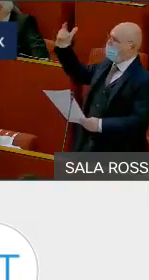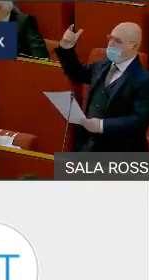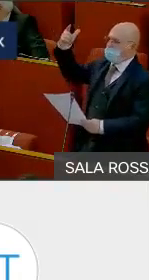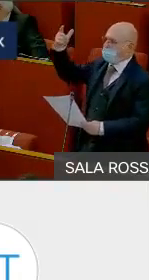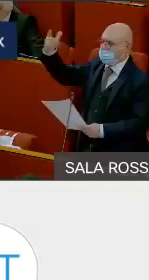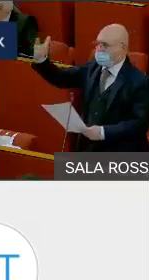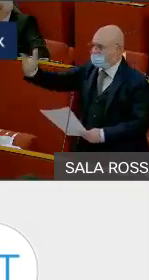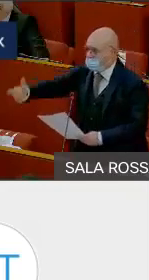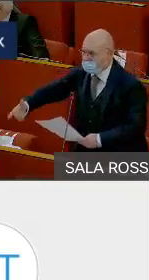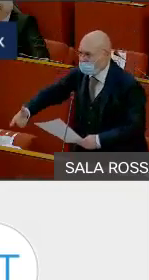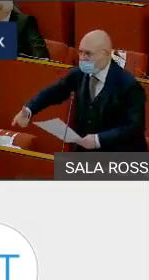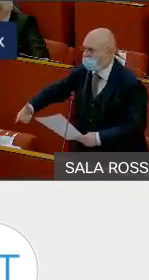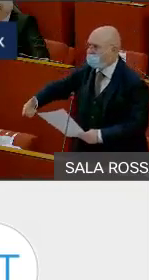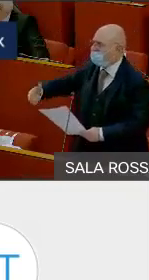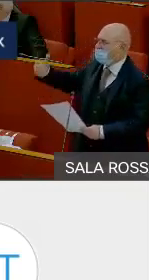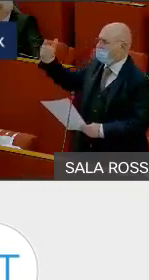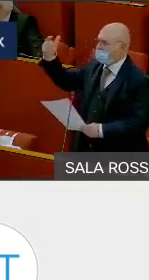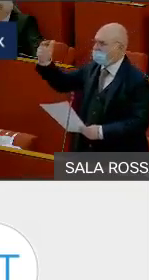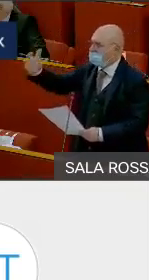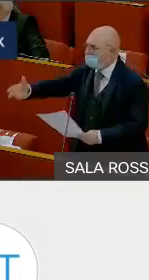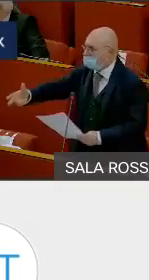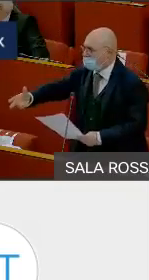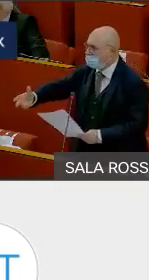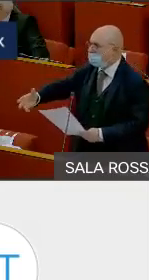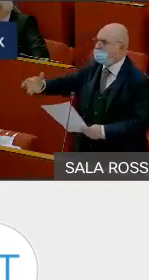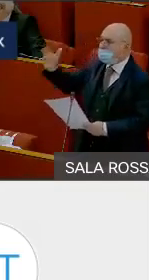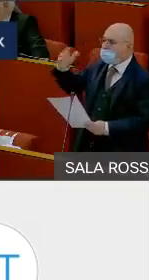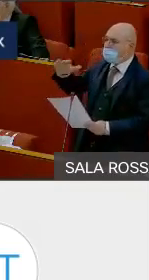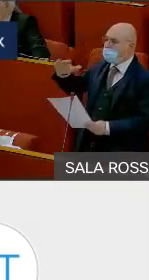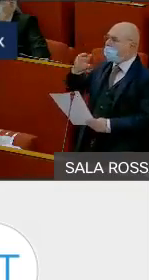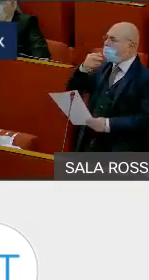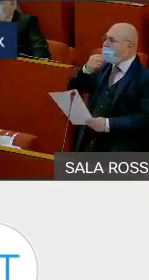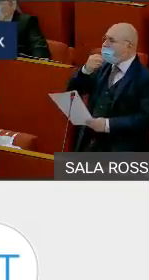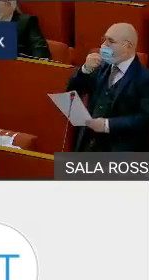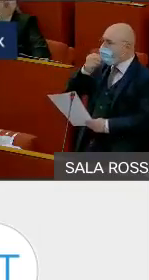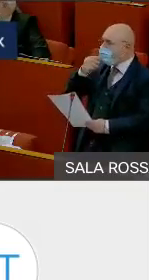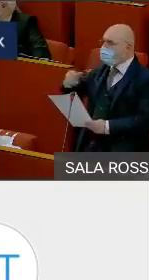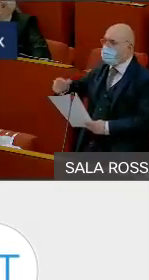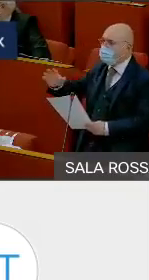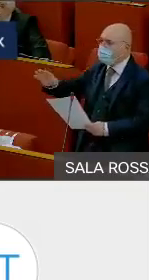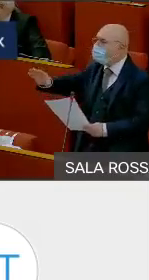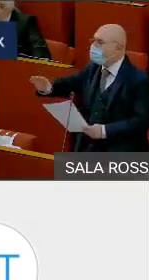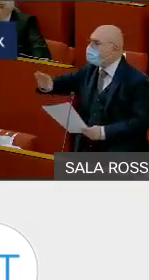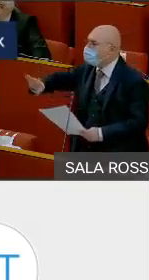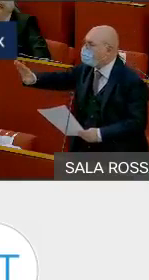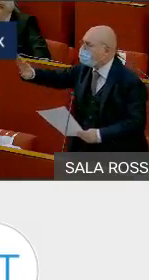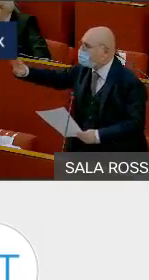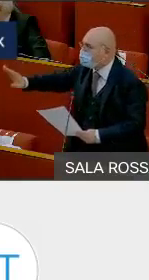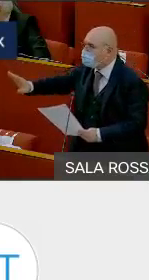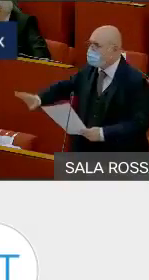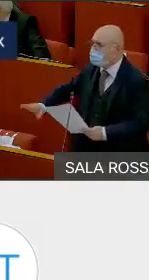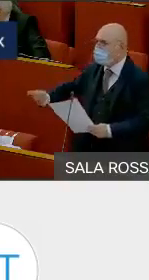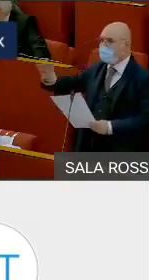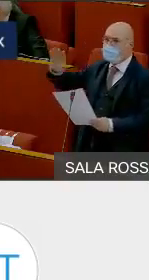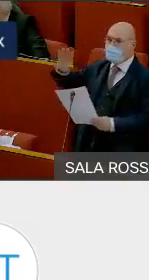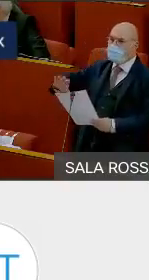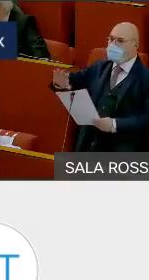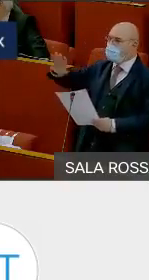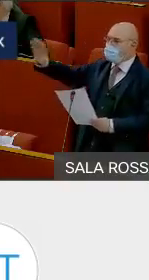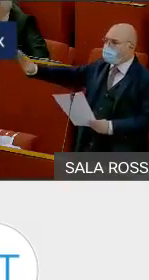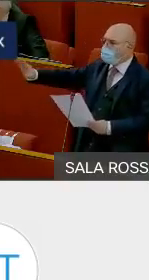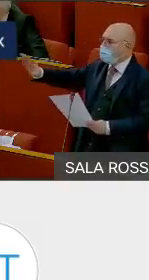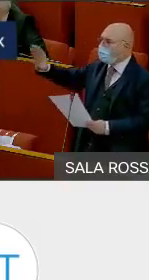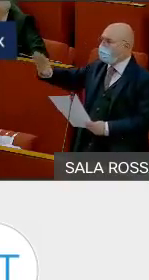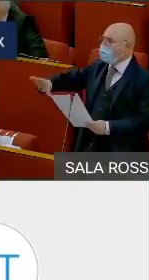società di capitale società di persone per le società di capitale addirittura è previsto che basta che ci sia il